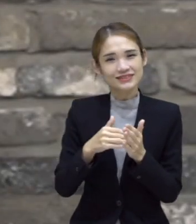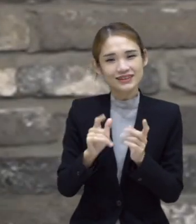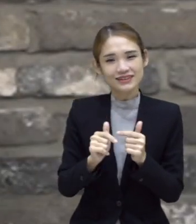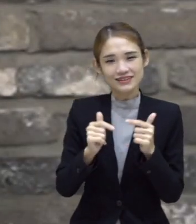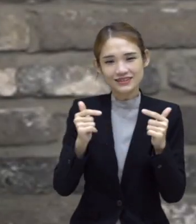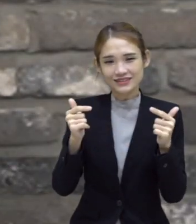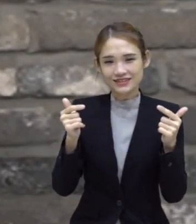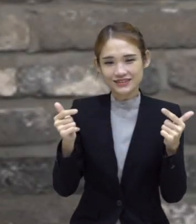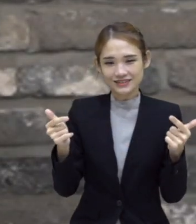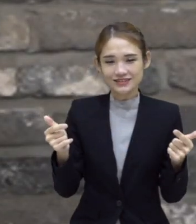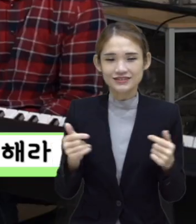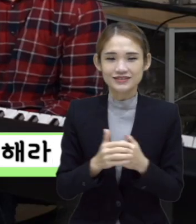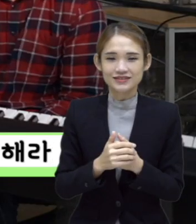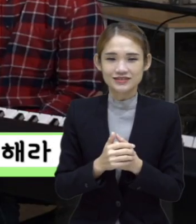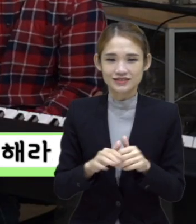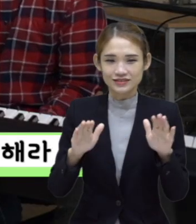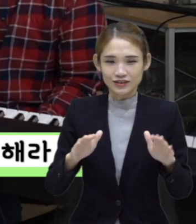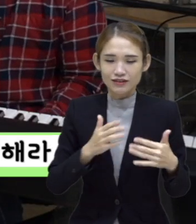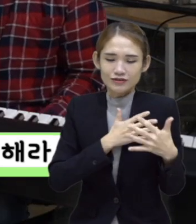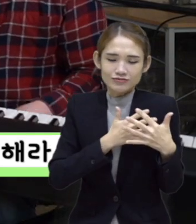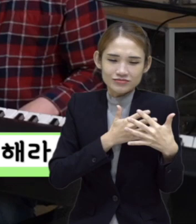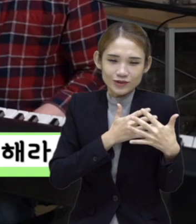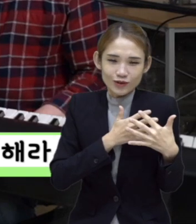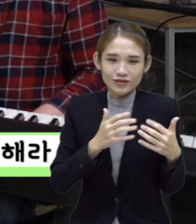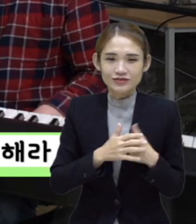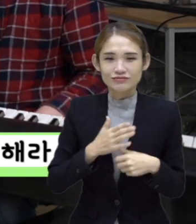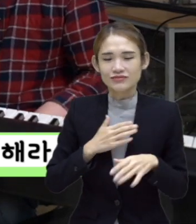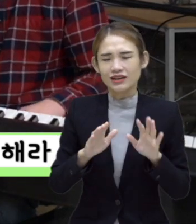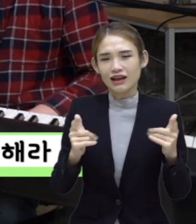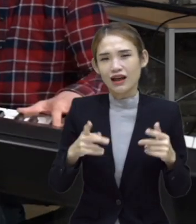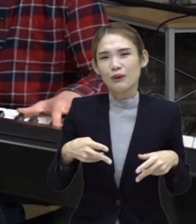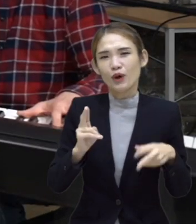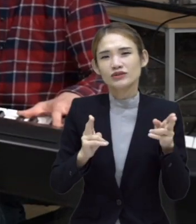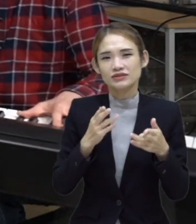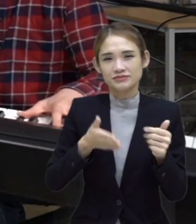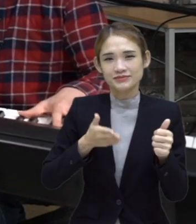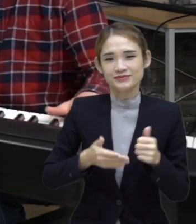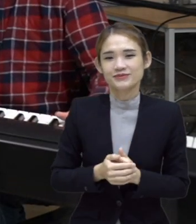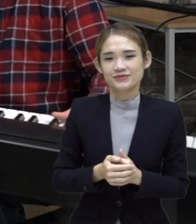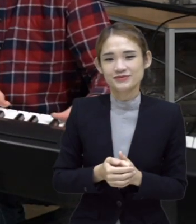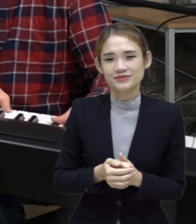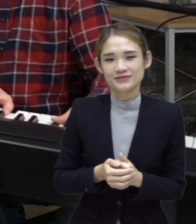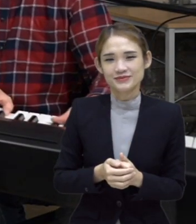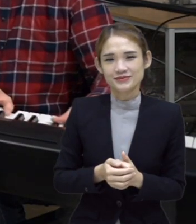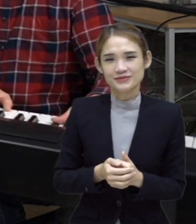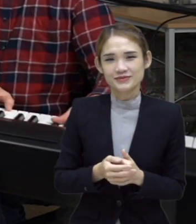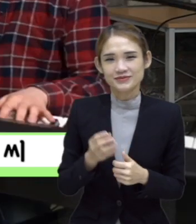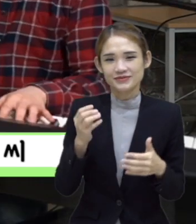끝나지 않게. 네 오늘 너무 떨려서 그랬는데 네. 진짜 나 이거 아니다. 편집해라. 내 안에